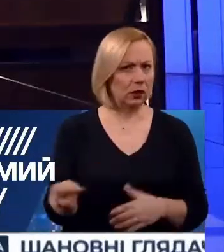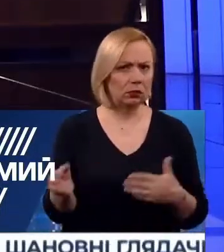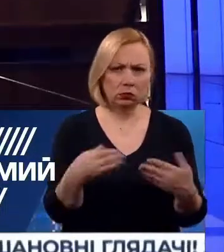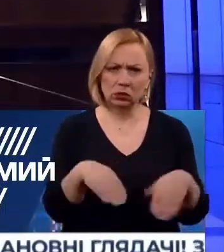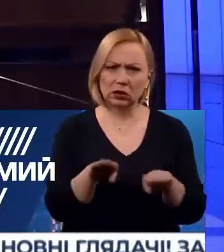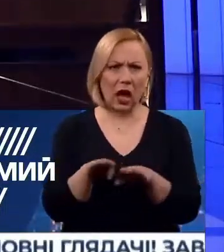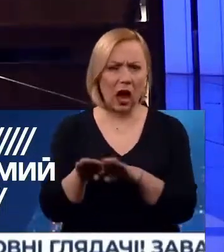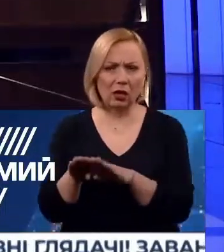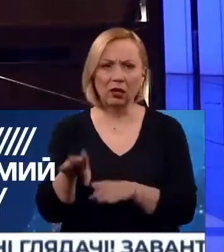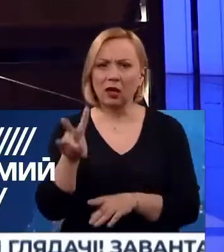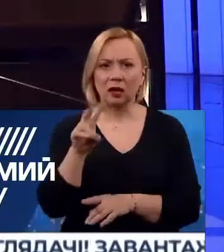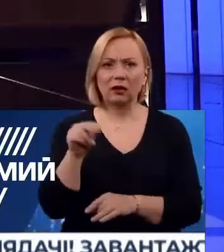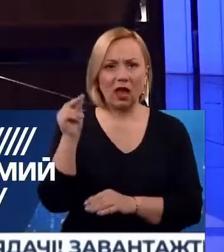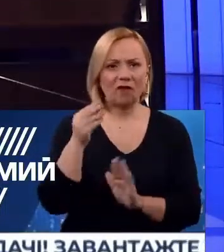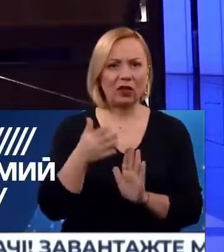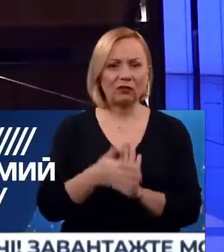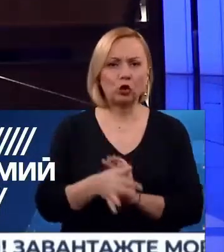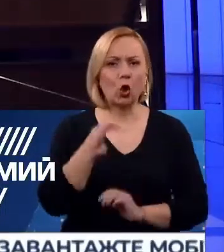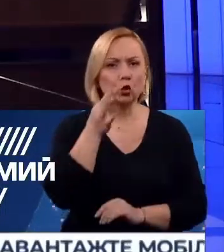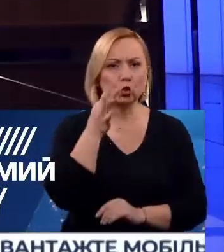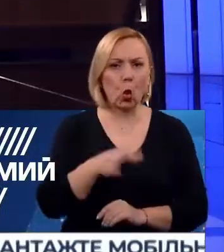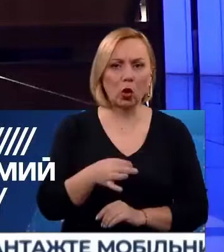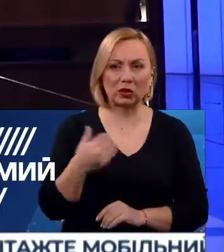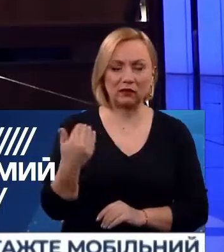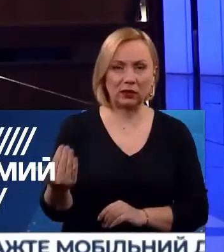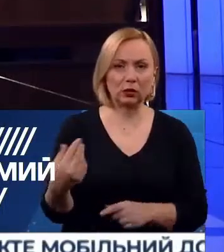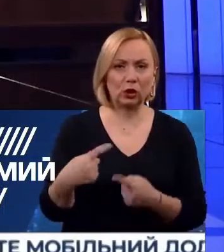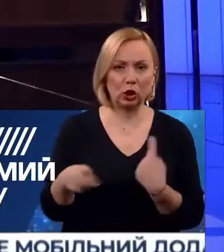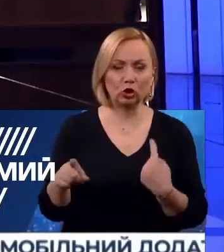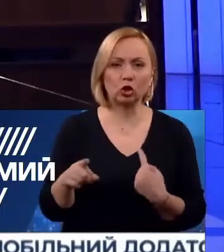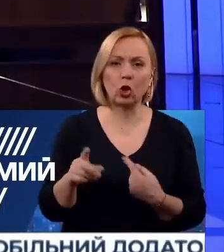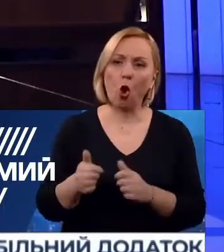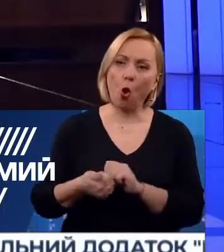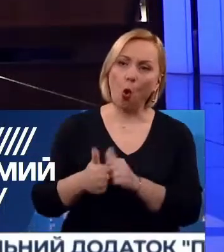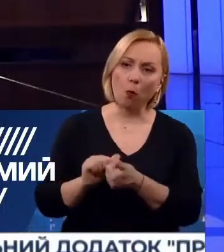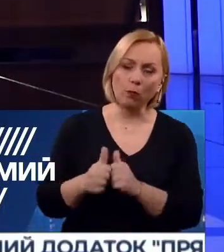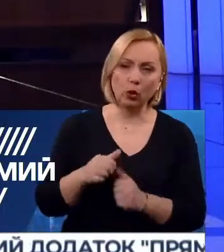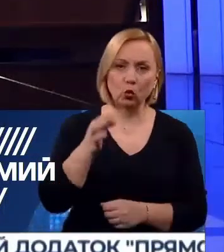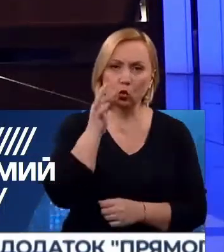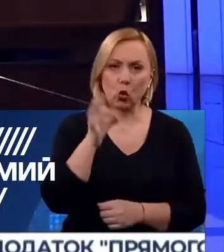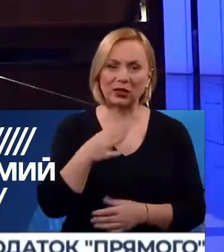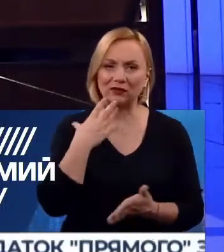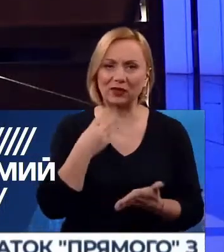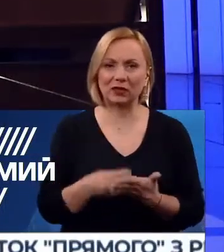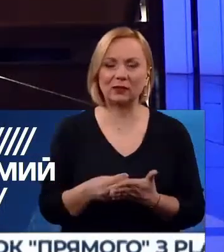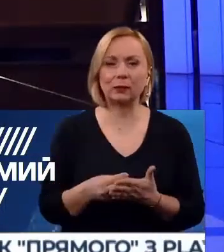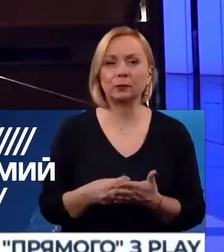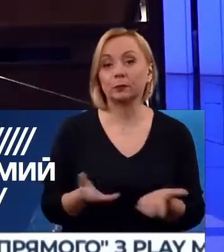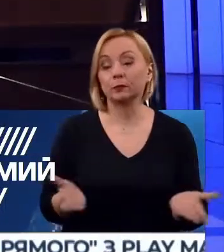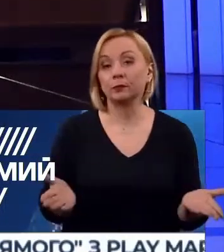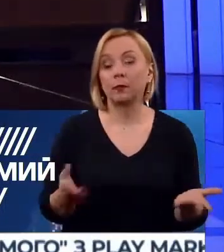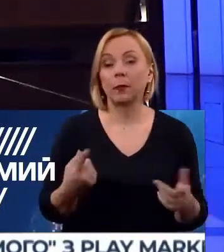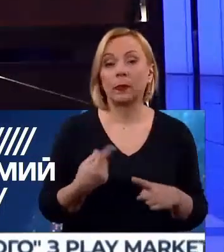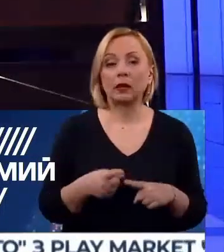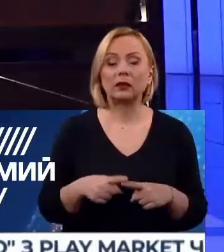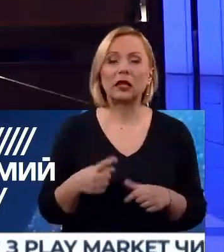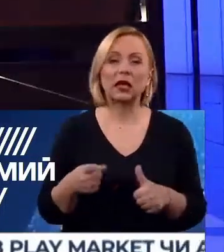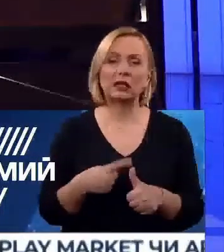країн, вони не вивчають досвід інших країн, не обмінюються своїм досвідом з ними. Це називається двома